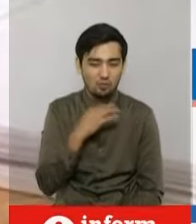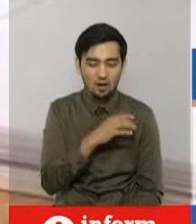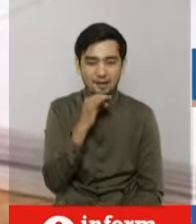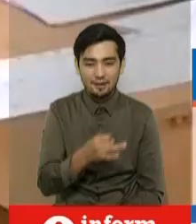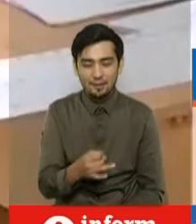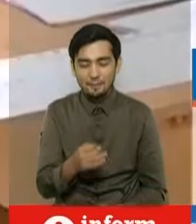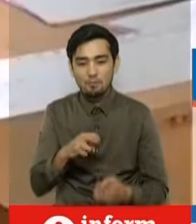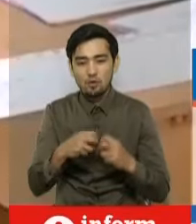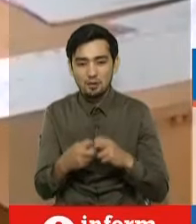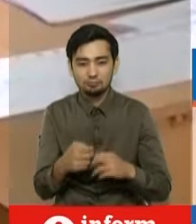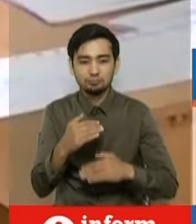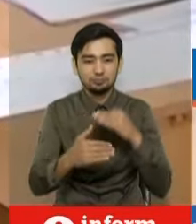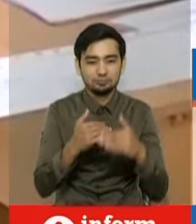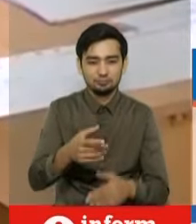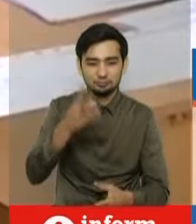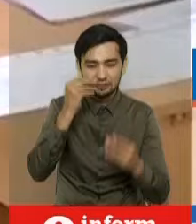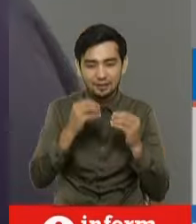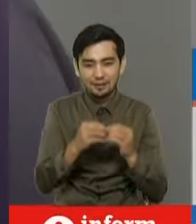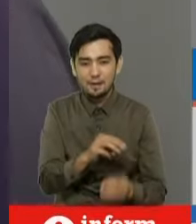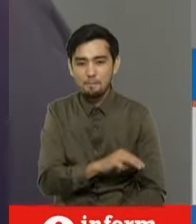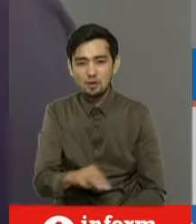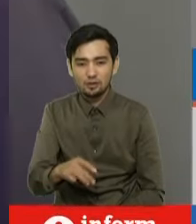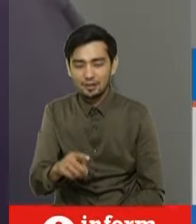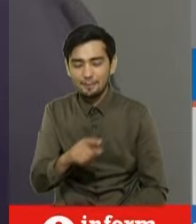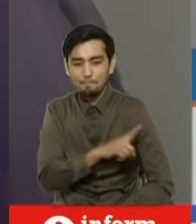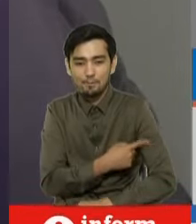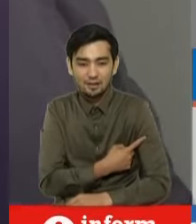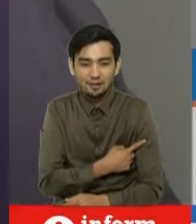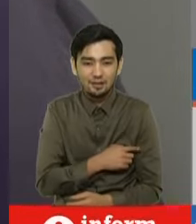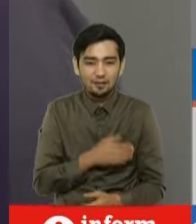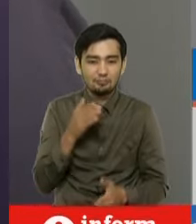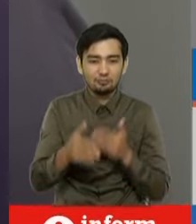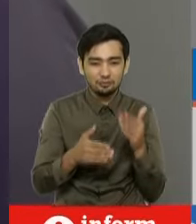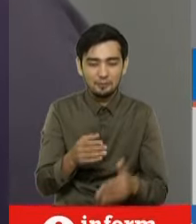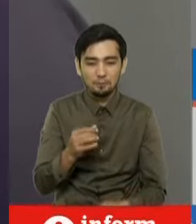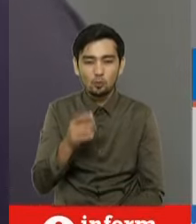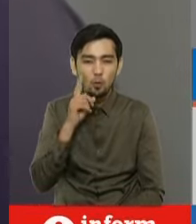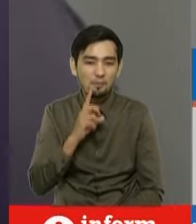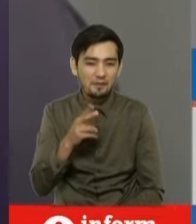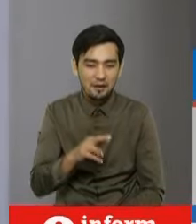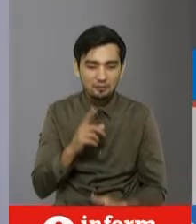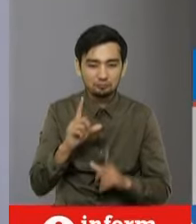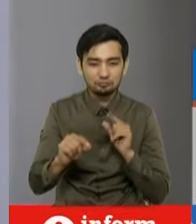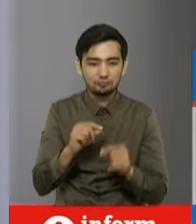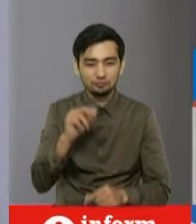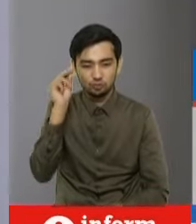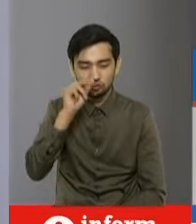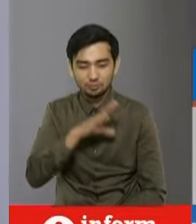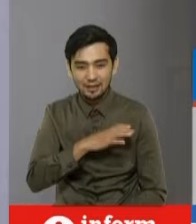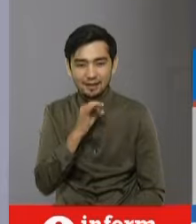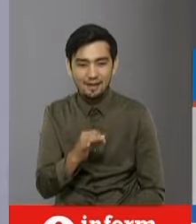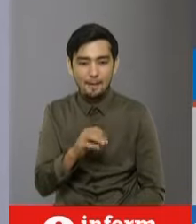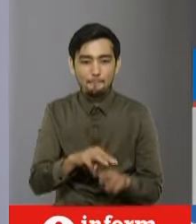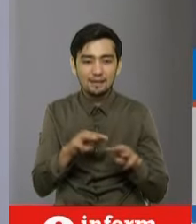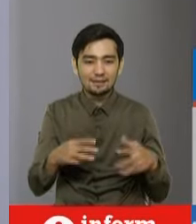подъемными, которые иногда достигают 10 миллионов тенге, в медицину многие рвутся ради выгоды. Теперь Минздрав намерен вернуть